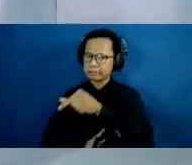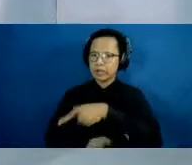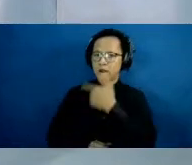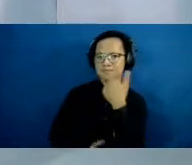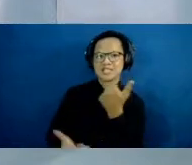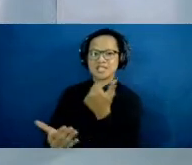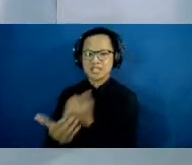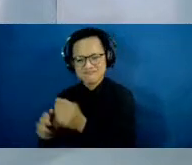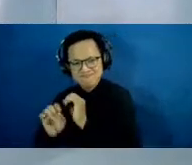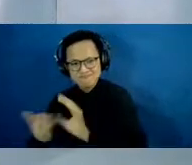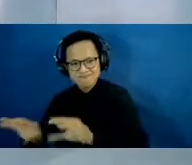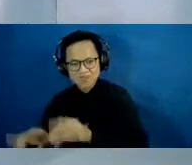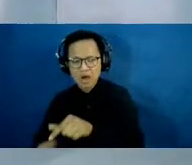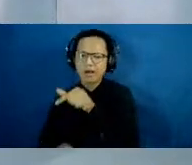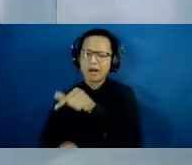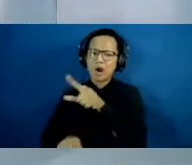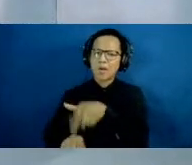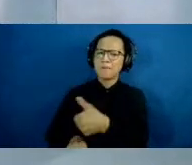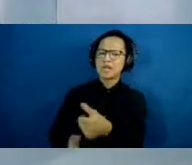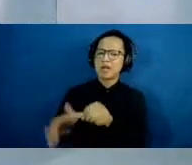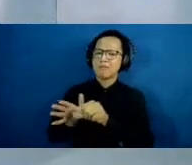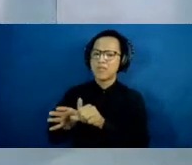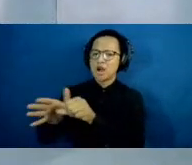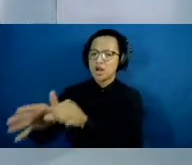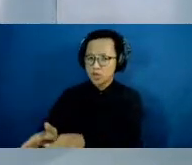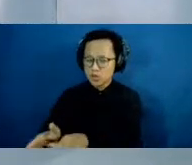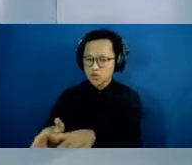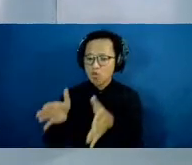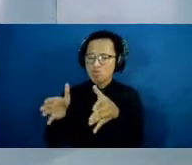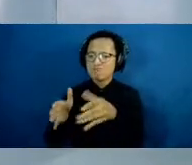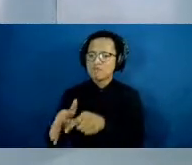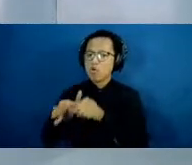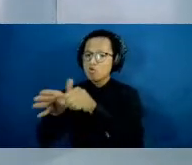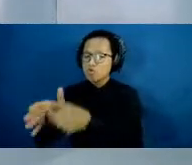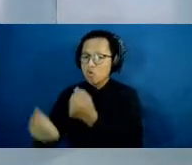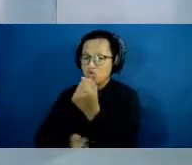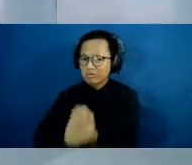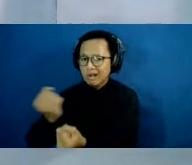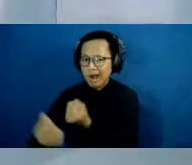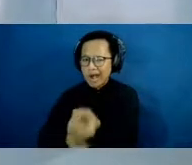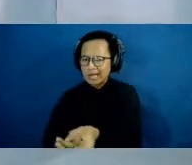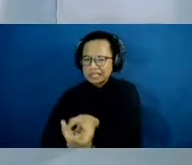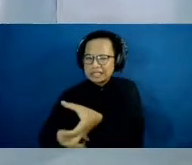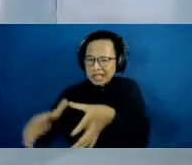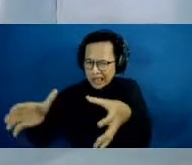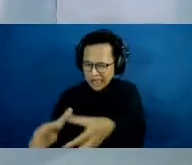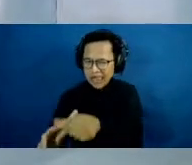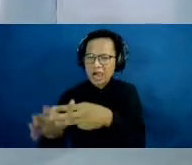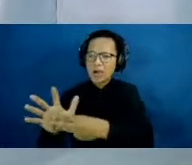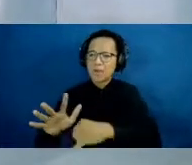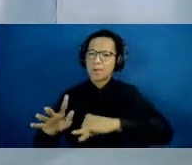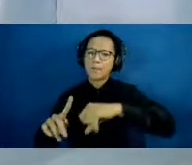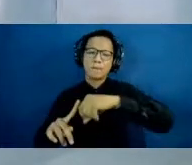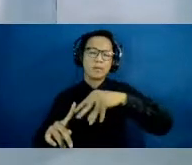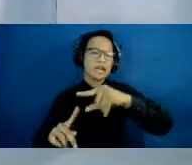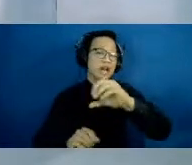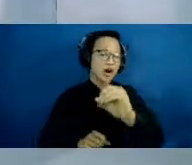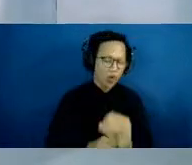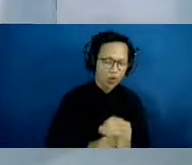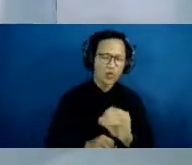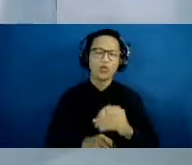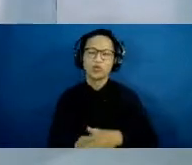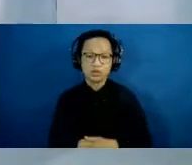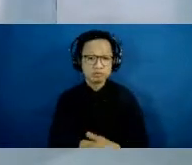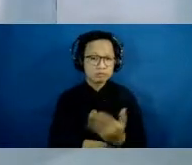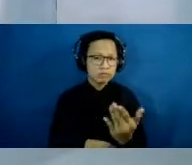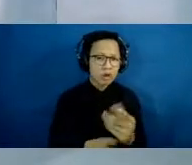agar nanti bisa membantu terutama sektor usaha kecil, mikro. Nah kemudian itu dari sisi perbankan ya Kak Caca ya. Nah